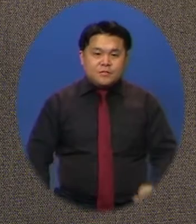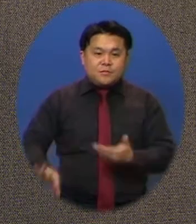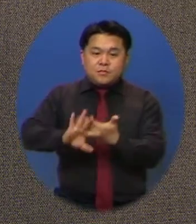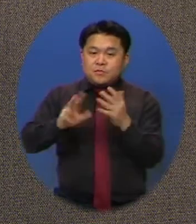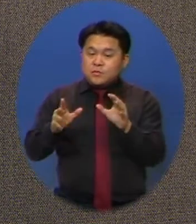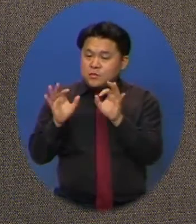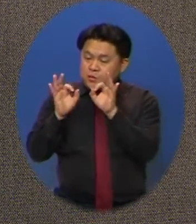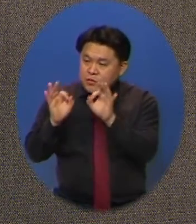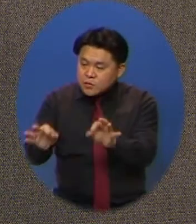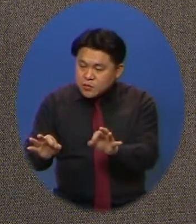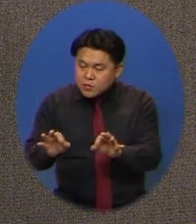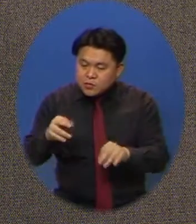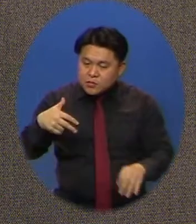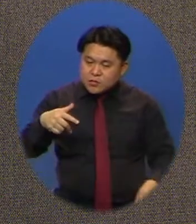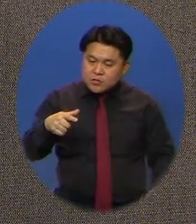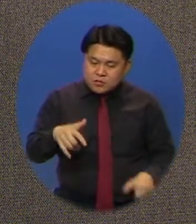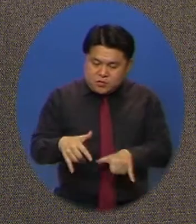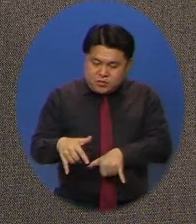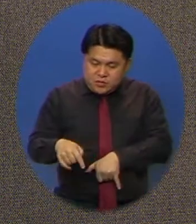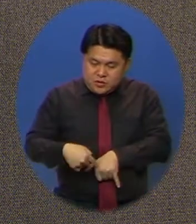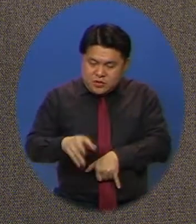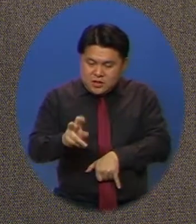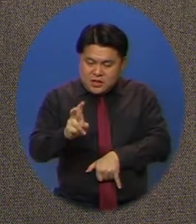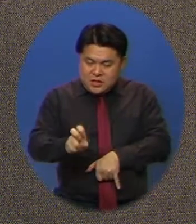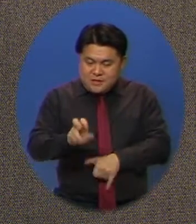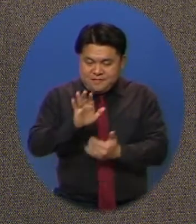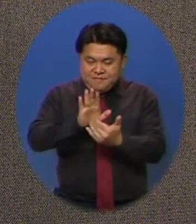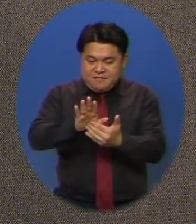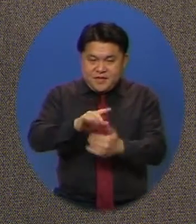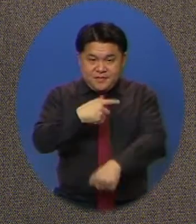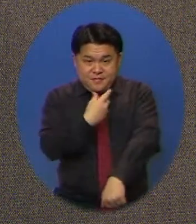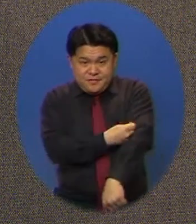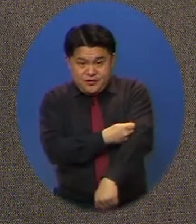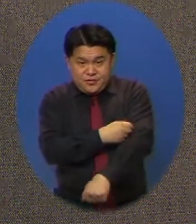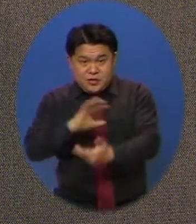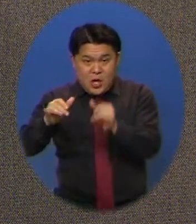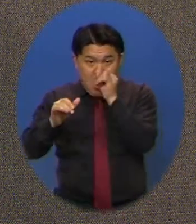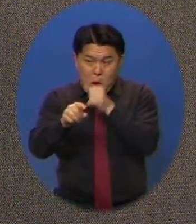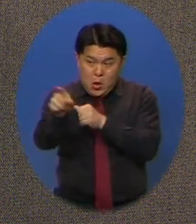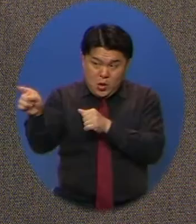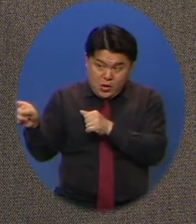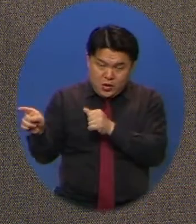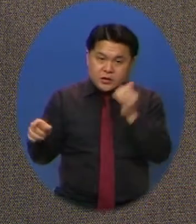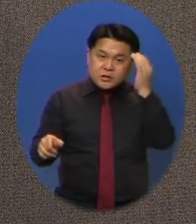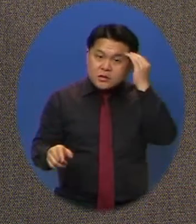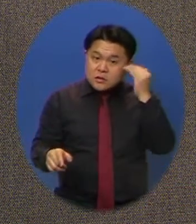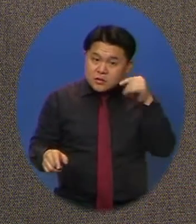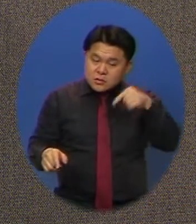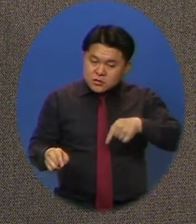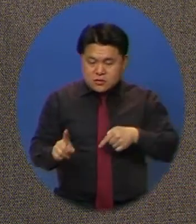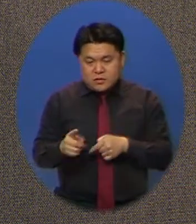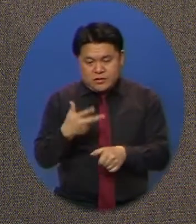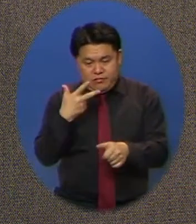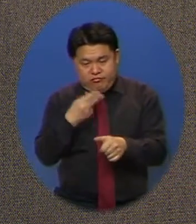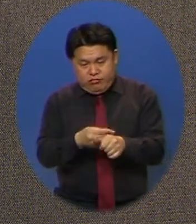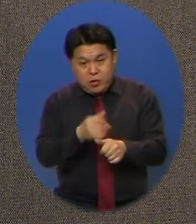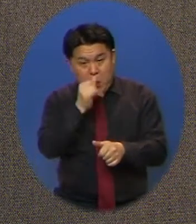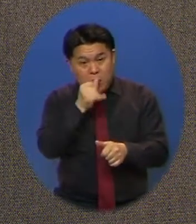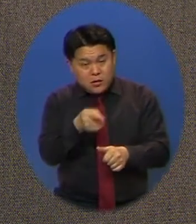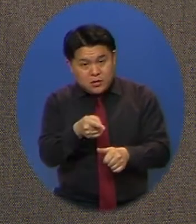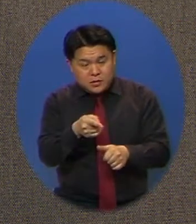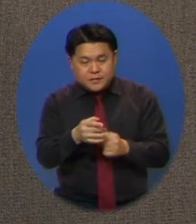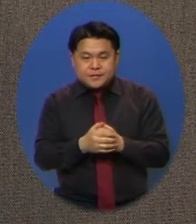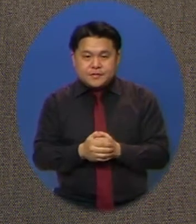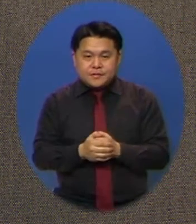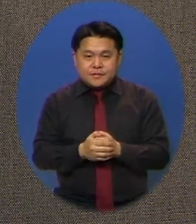외국에도 자궁경부암 예방 백신을 예, 접종하는 나라들이 있습니다. 우리나라의 경우에도 자궁경부암